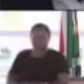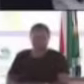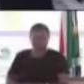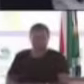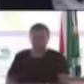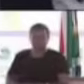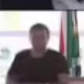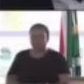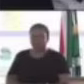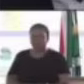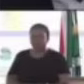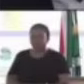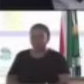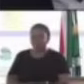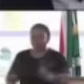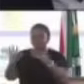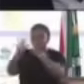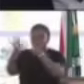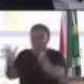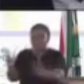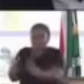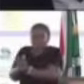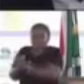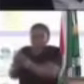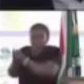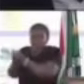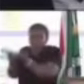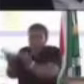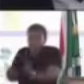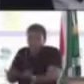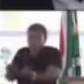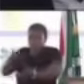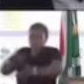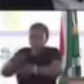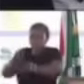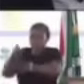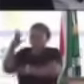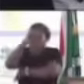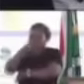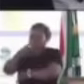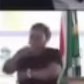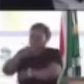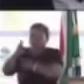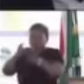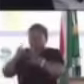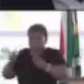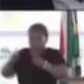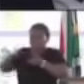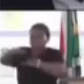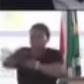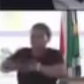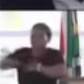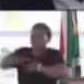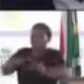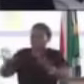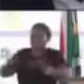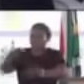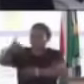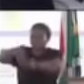konke okwenzeke namhlanje kulomsebenzi omuhle nomkhulu kangaka lapha endaweni